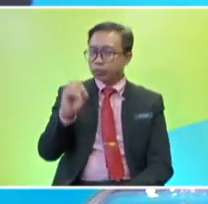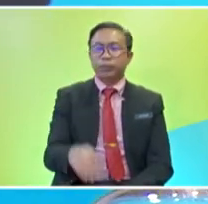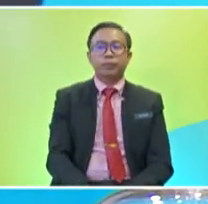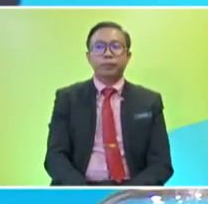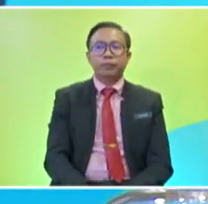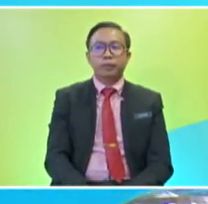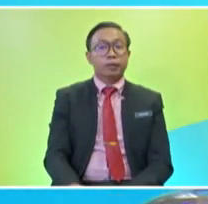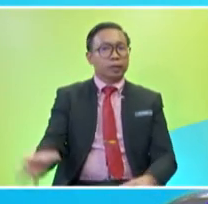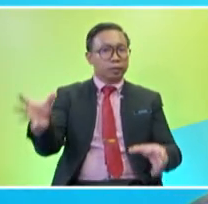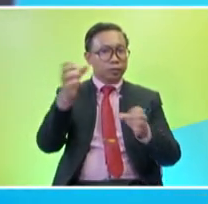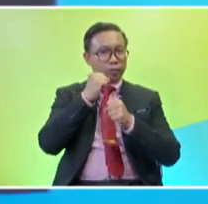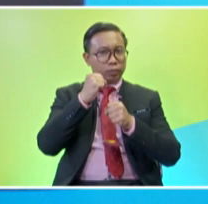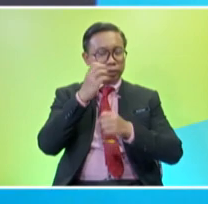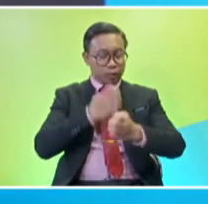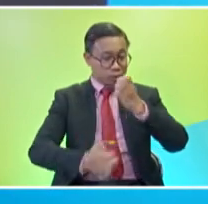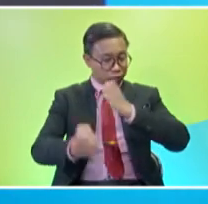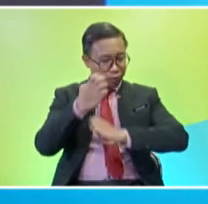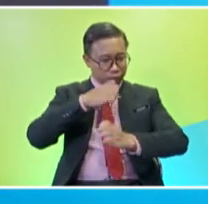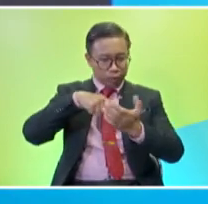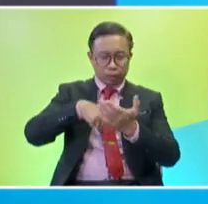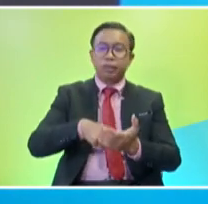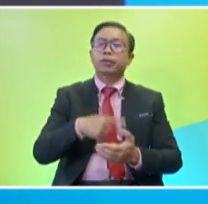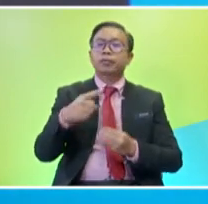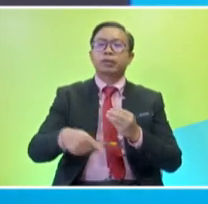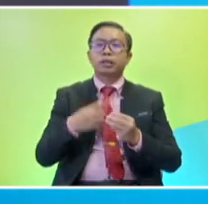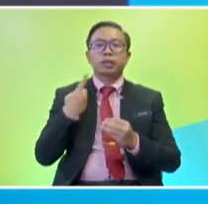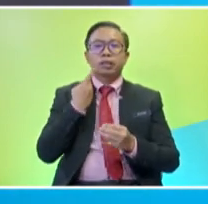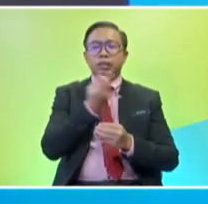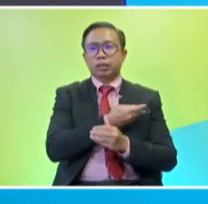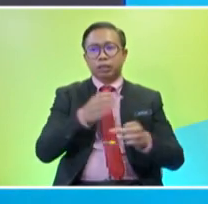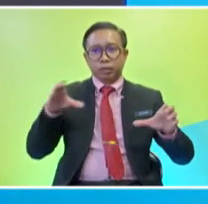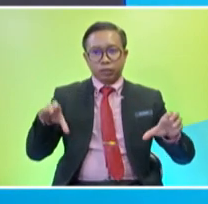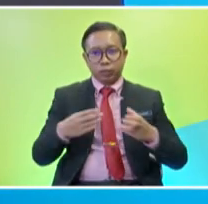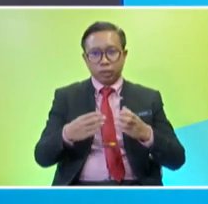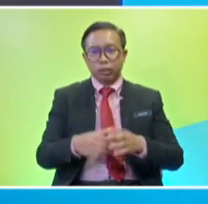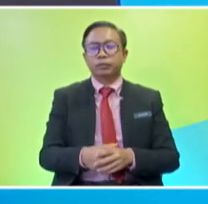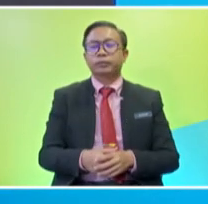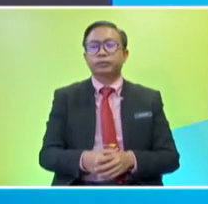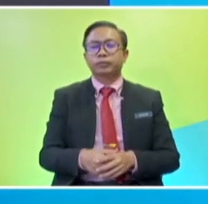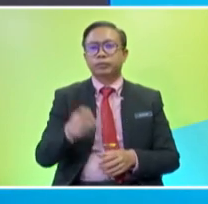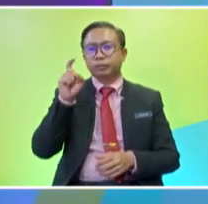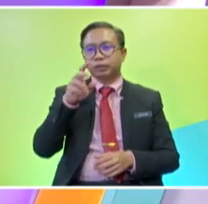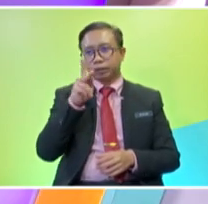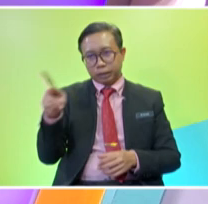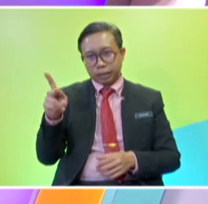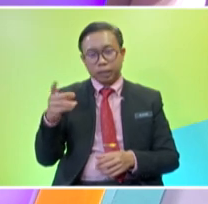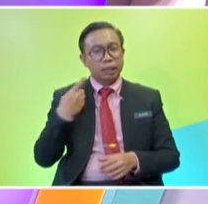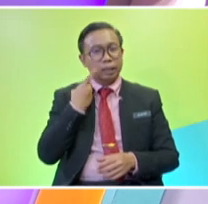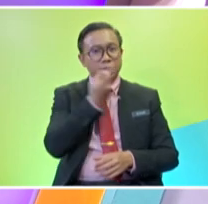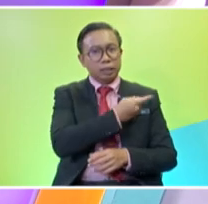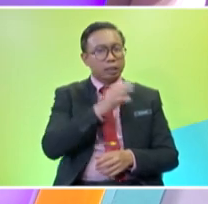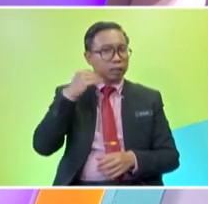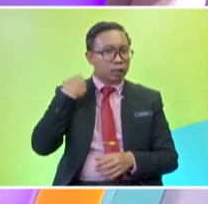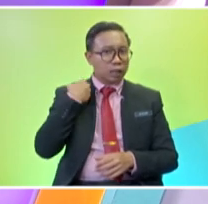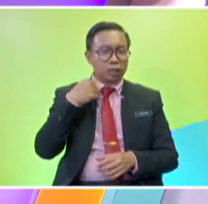kesimpulan untuk eksperimen ini bila kita bina sel kimia ringkas kita kena pastikan kita ada